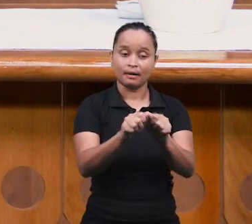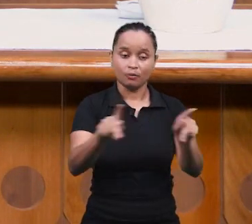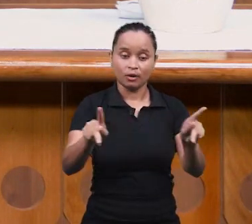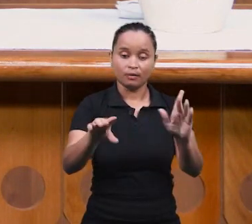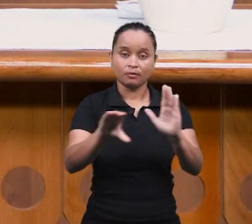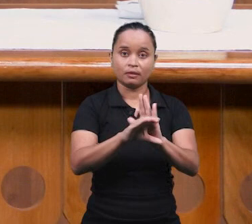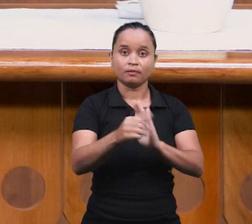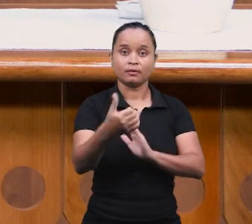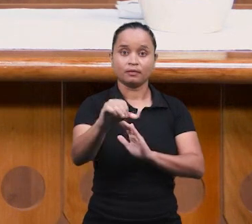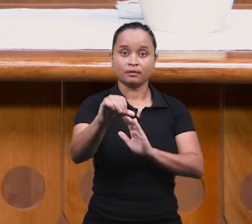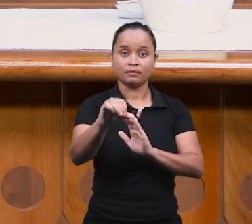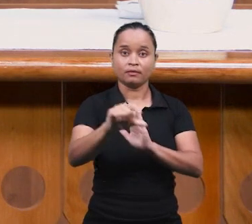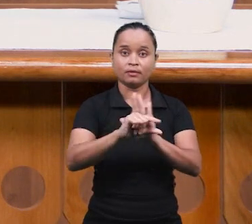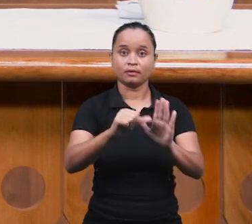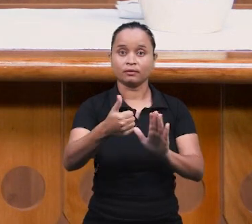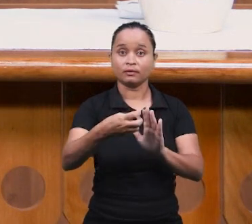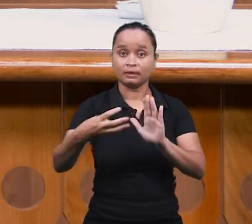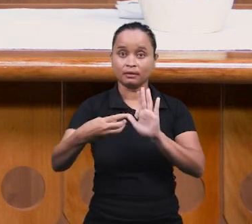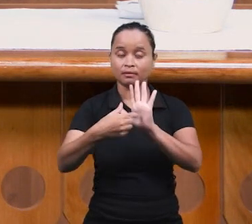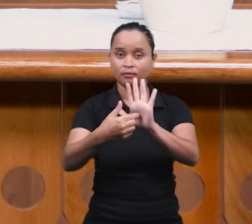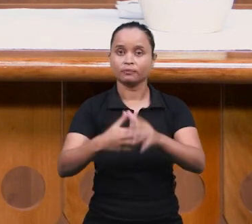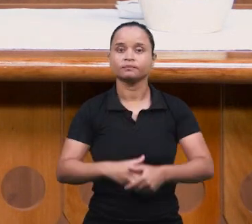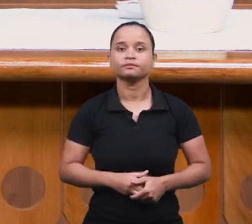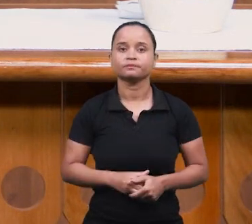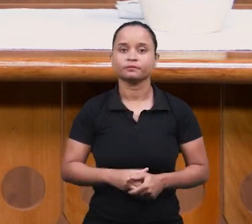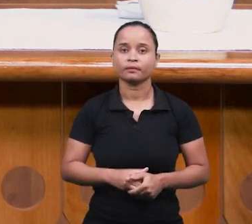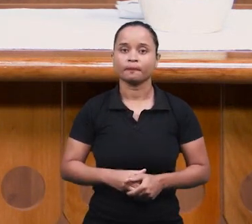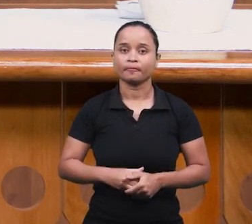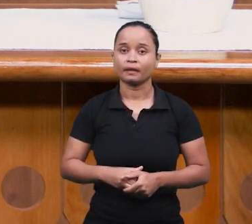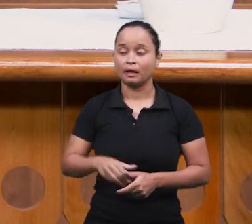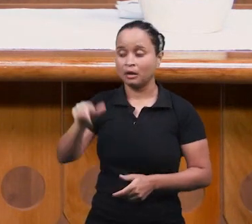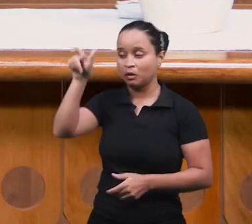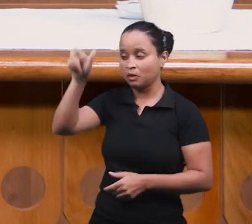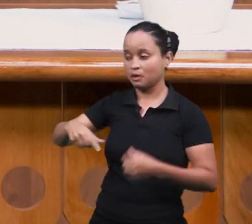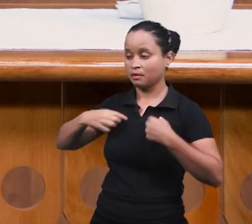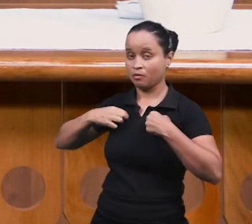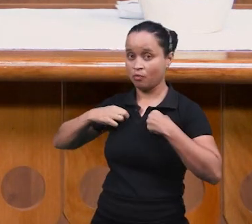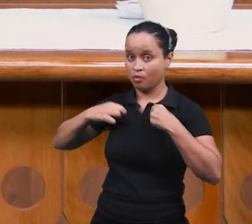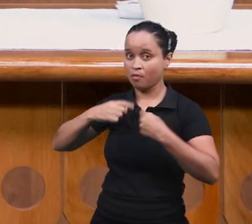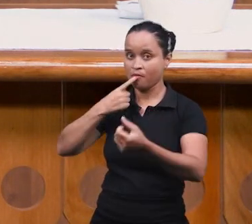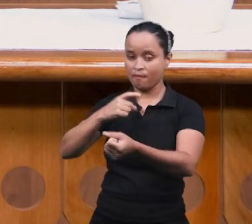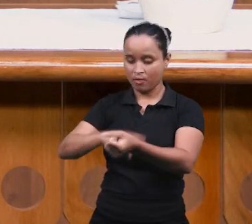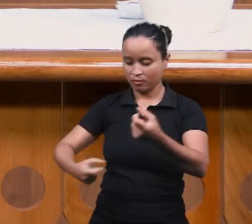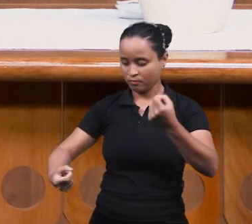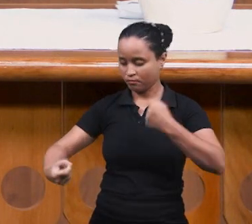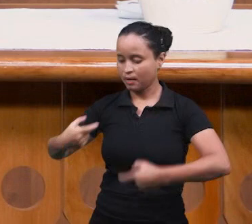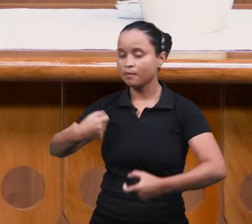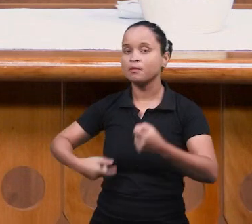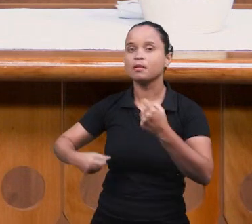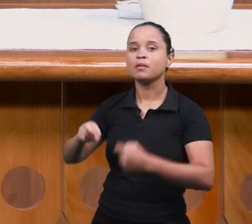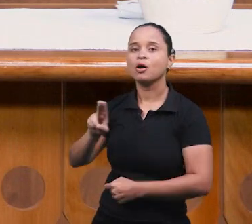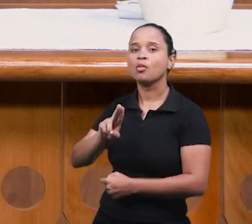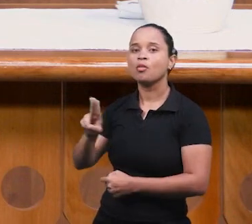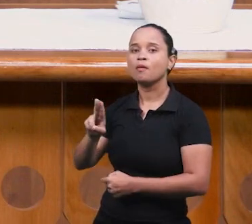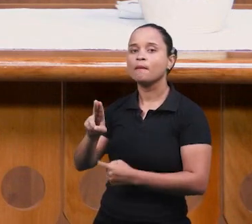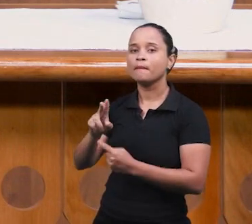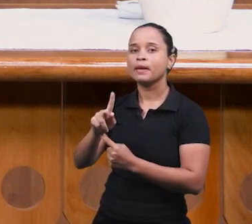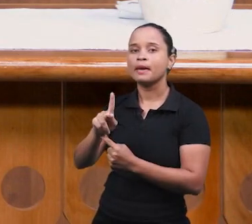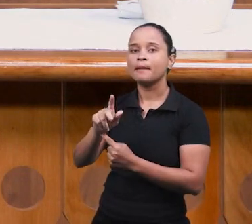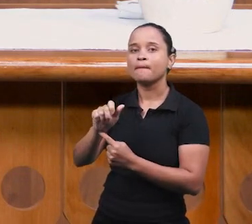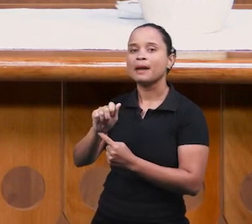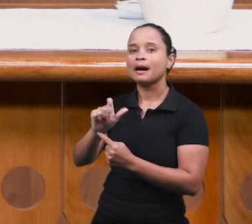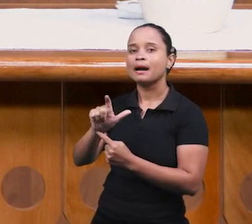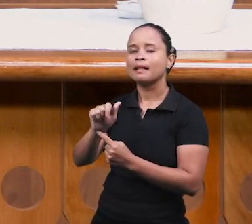19, verset 13, il dit: il était habillé d'un habit taché de sang, et le nom par lequel il s'appelle,